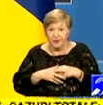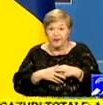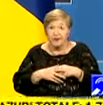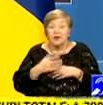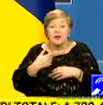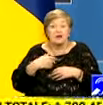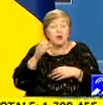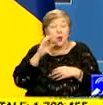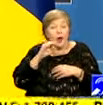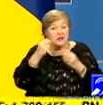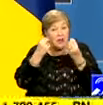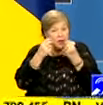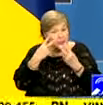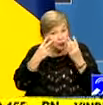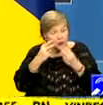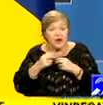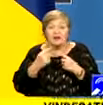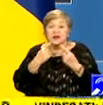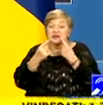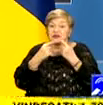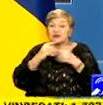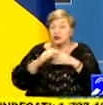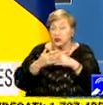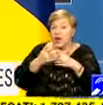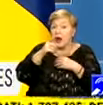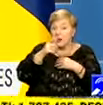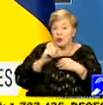de importantă să discut alături de dumneavoastră